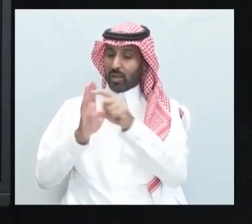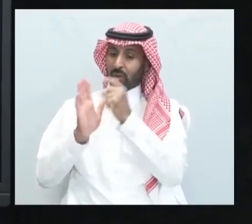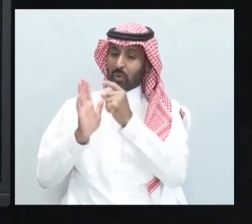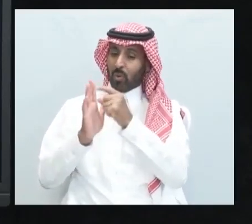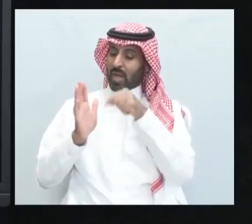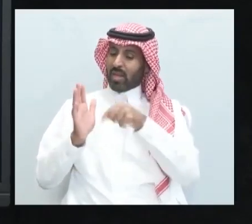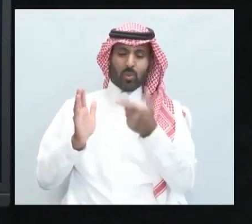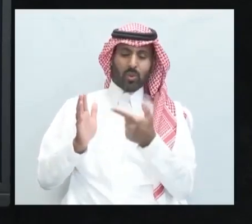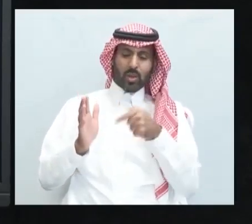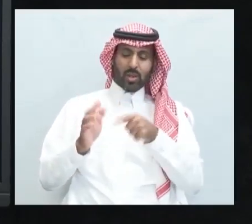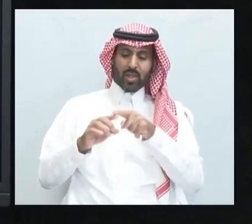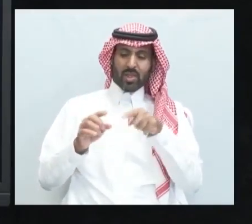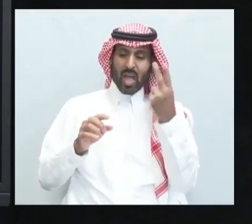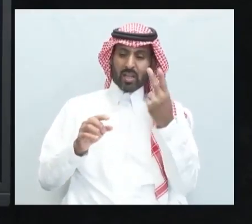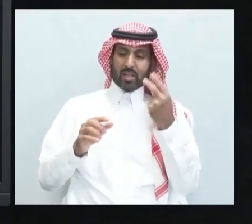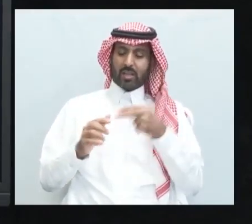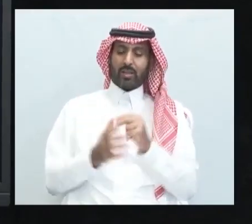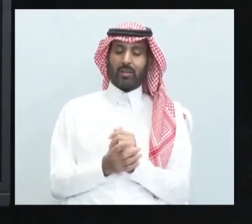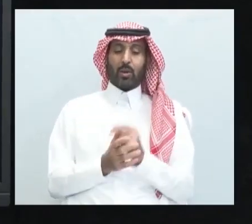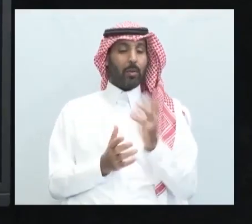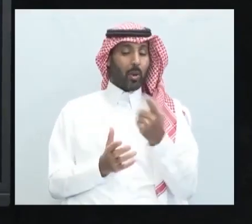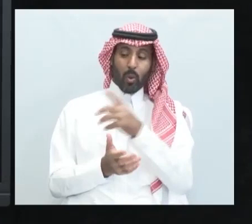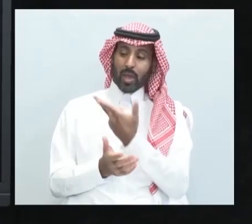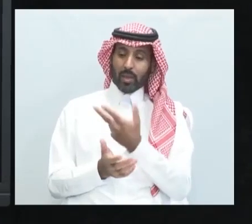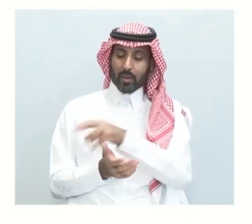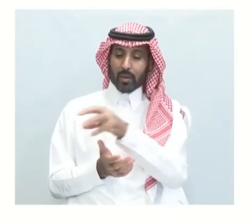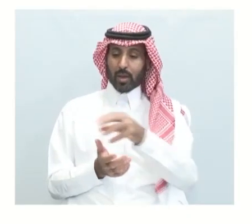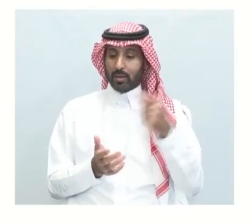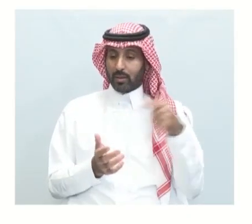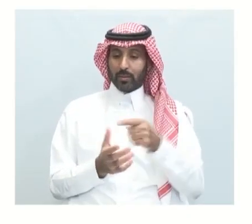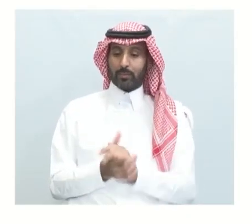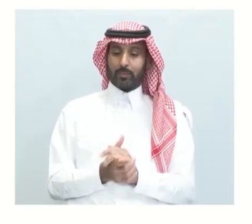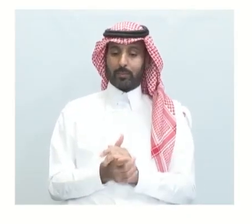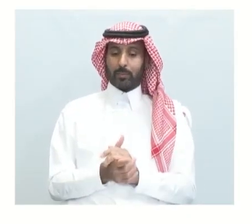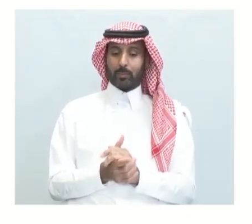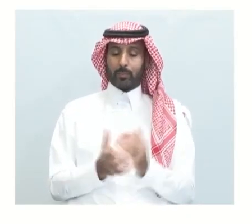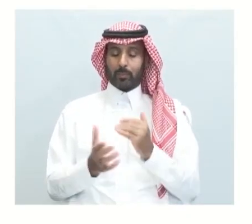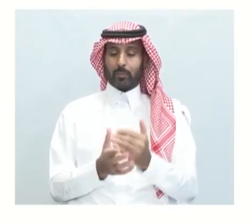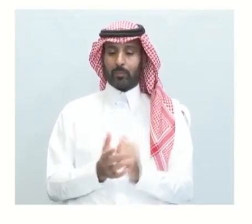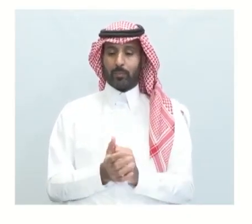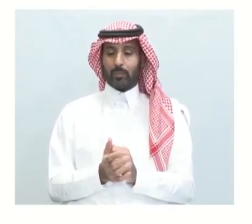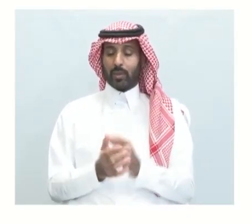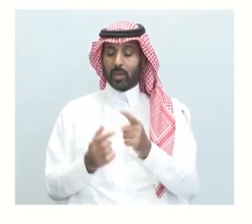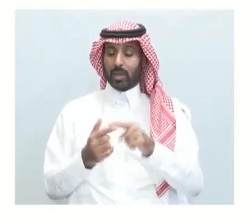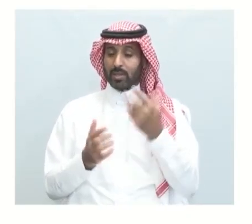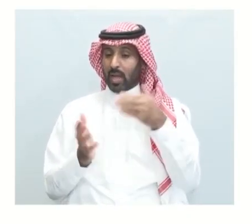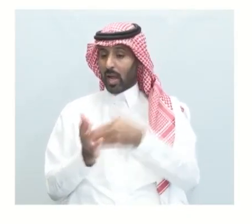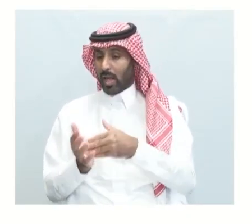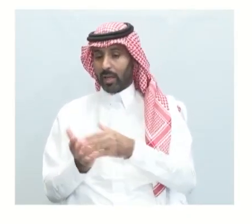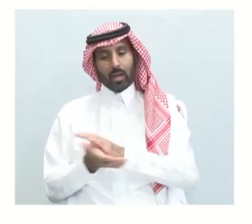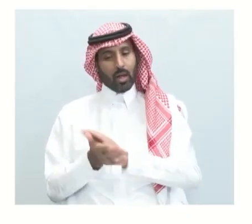العقده الثانيه او مكان العقده الثانيه يستثنى من هذا العقده الاخيره